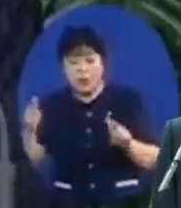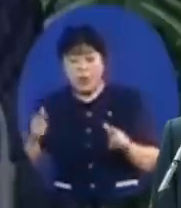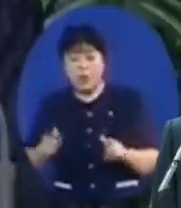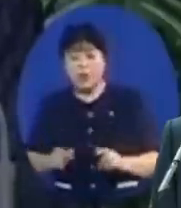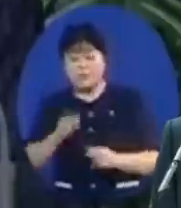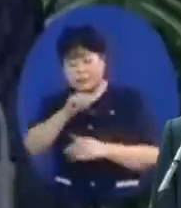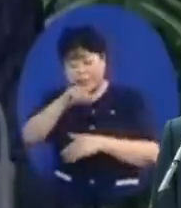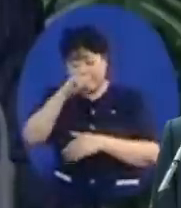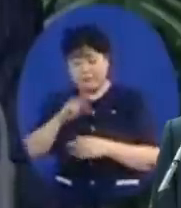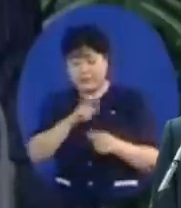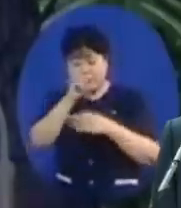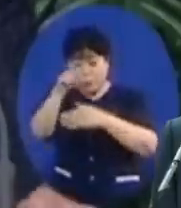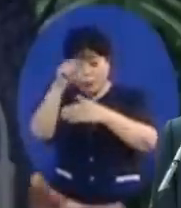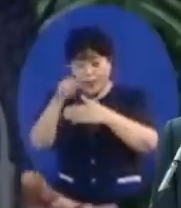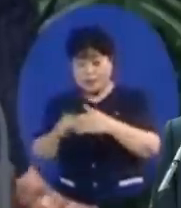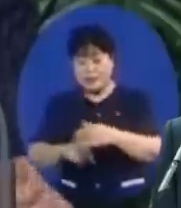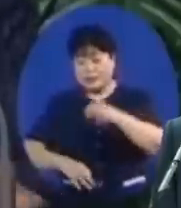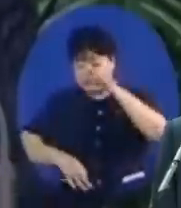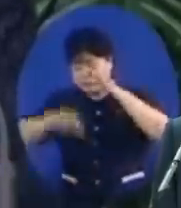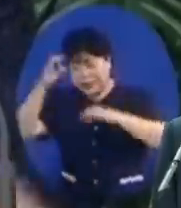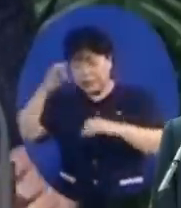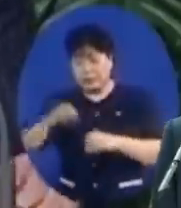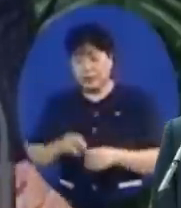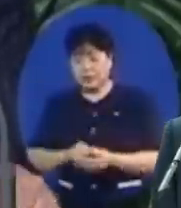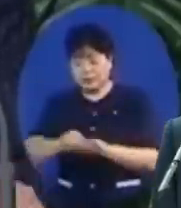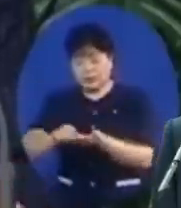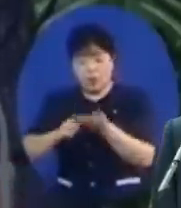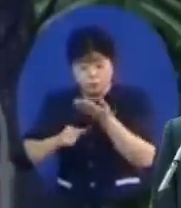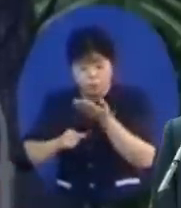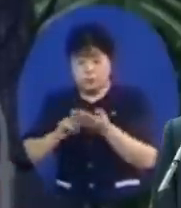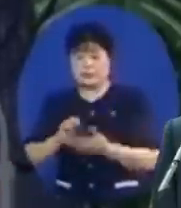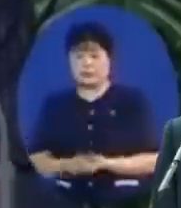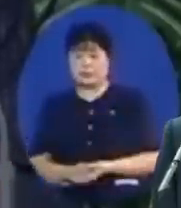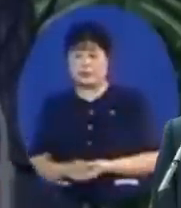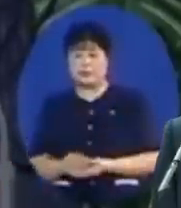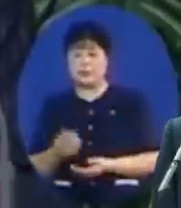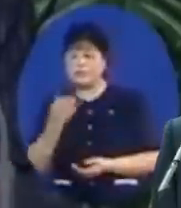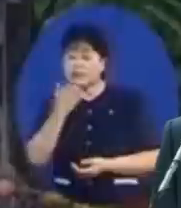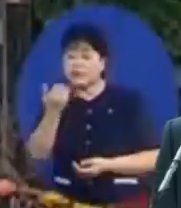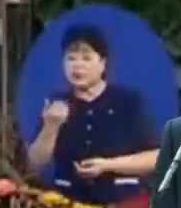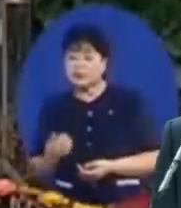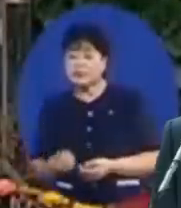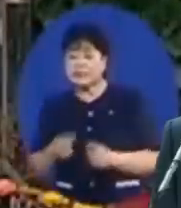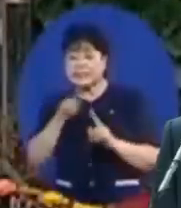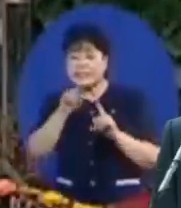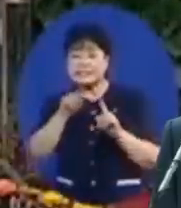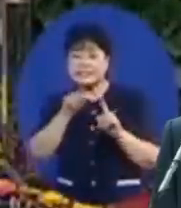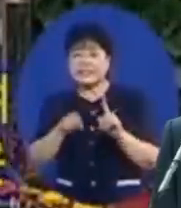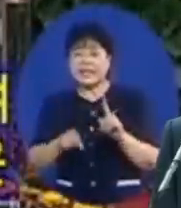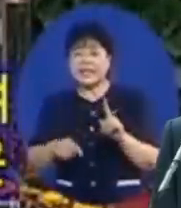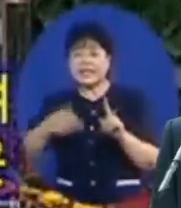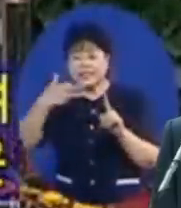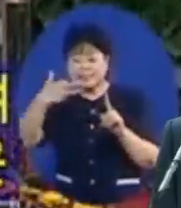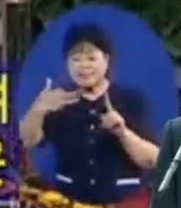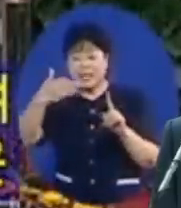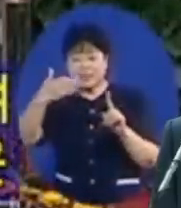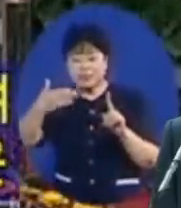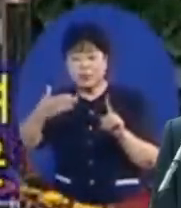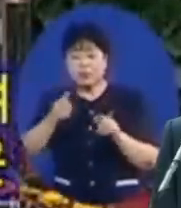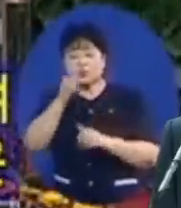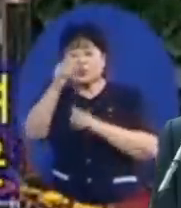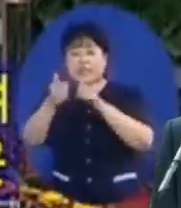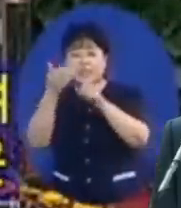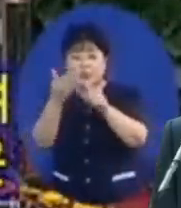생애 속에 잘못된 것도 지어주는 것입니다. 베드로전서 1장 18절로 19절에 너희가 알거니와 너희 조상이